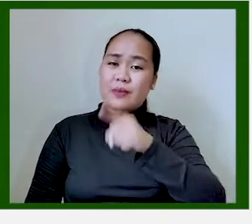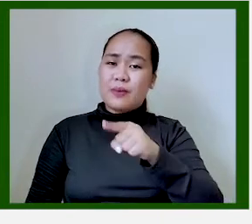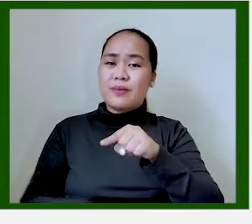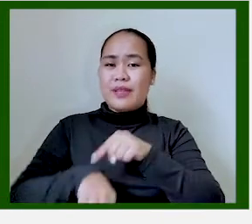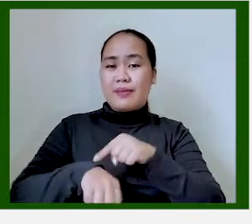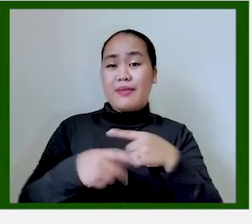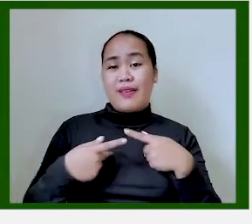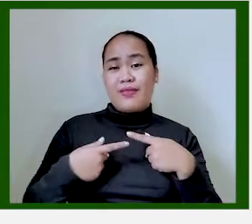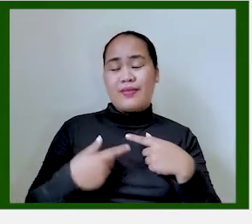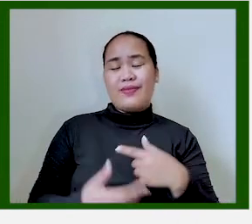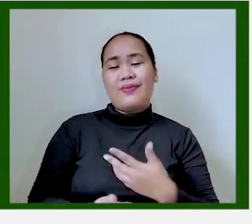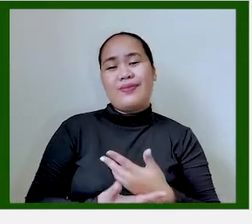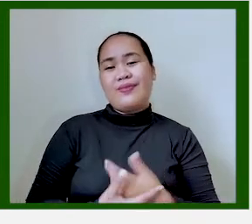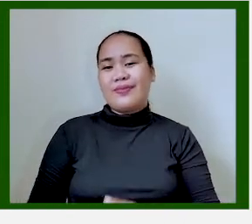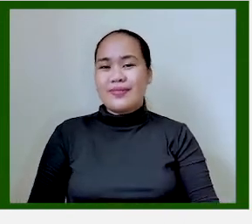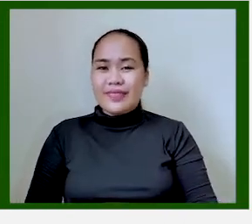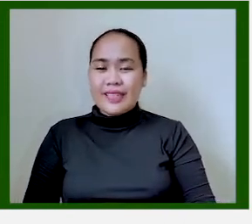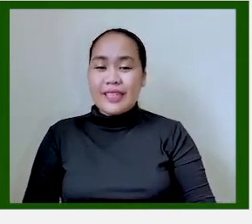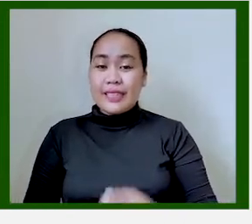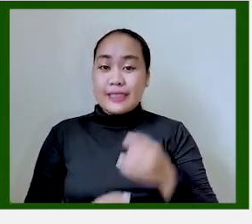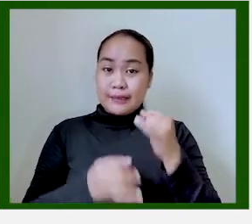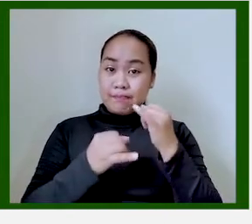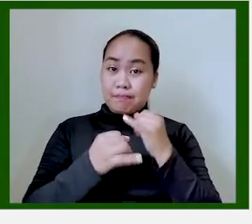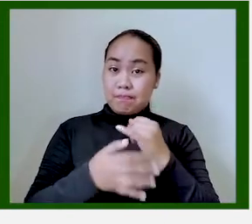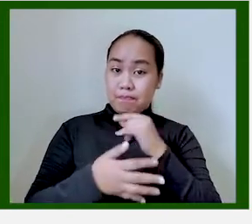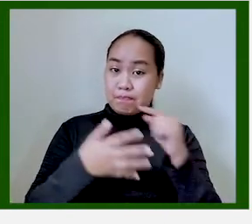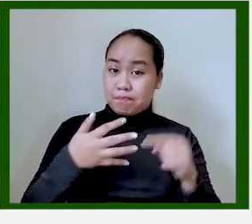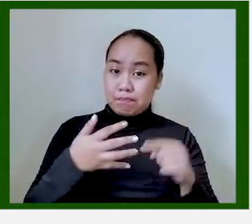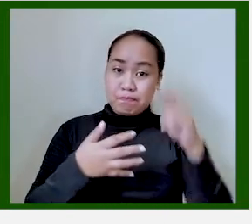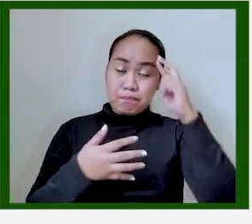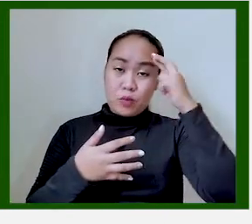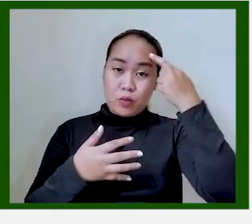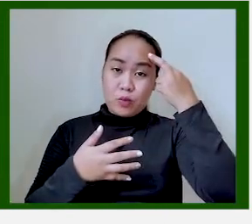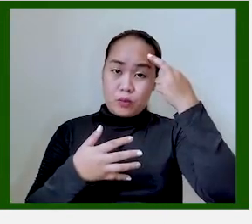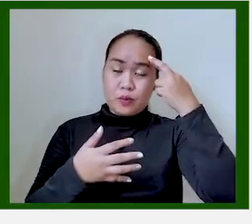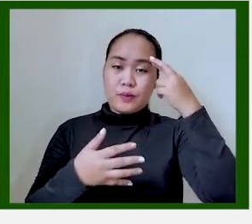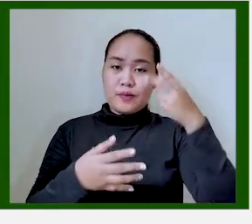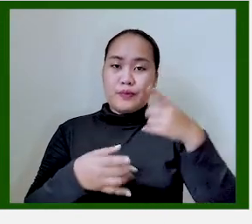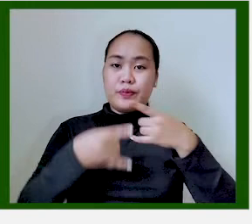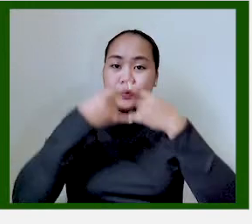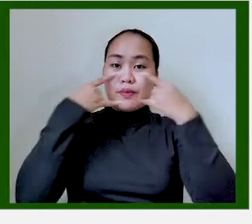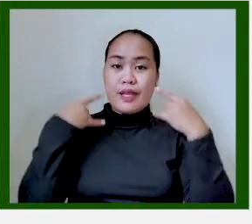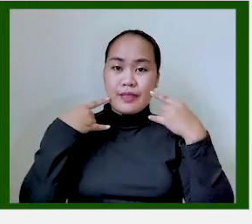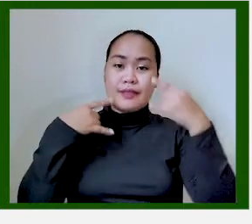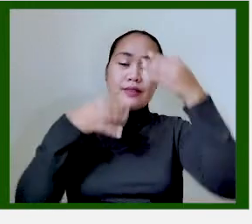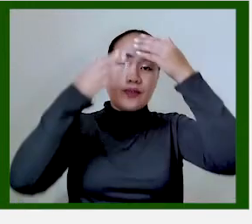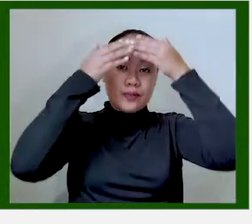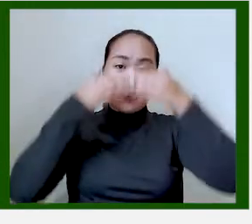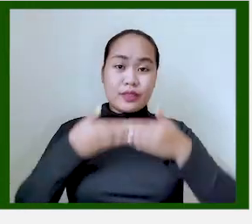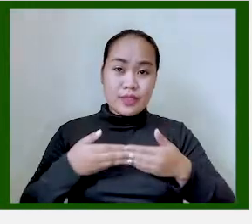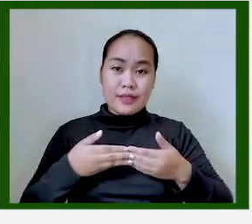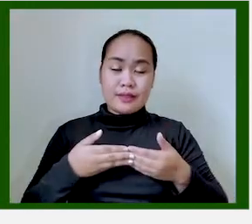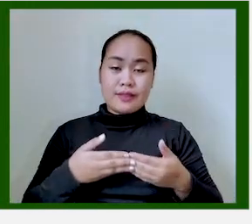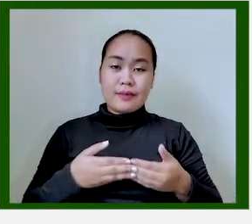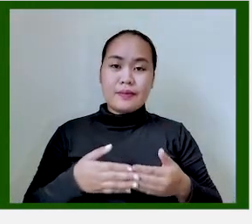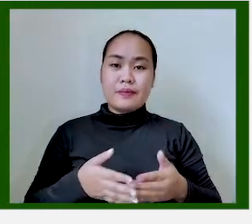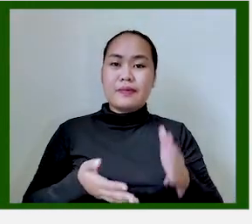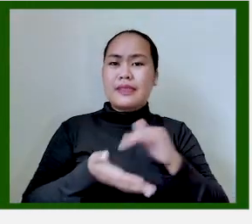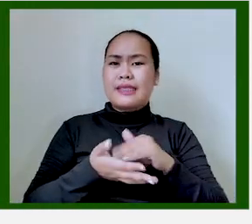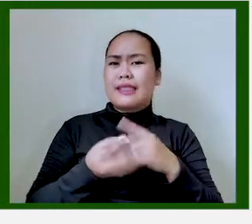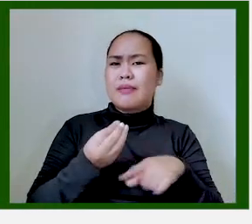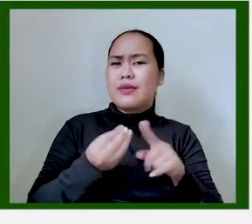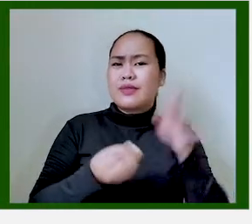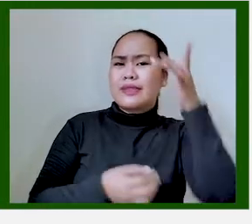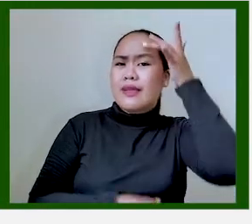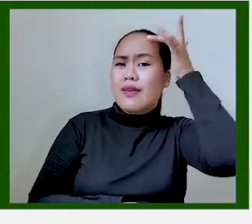So important things to remember, mga kabarangay, wear a face mask and face shield, no? Again, no, it's about sensitivity, no?